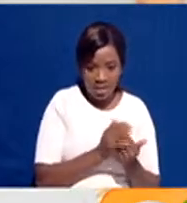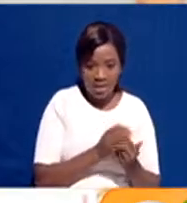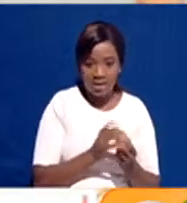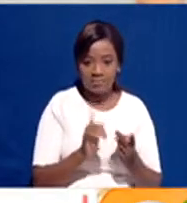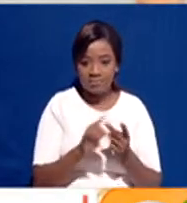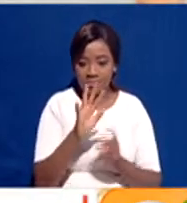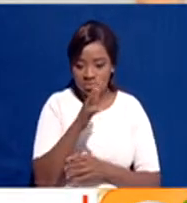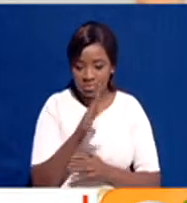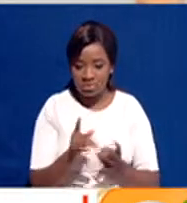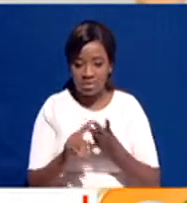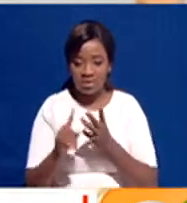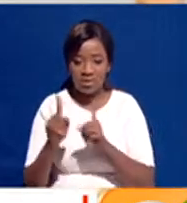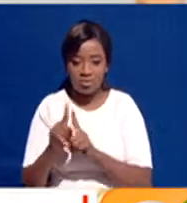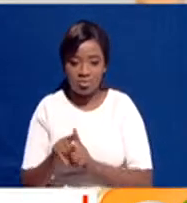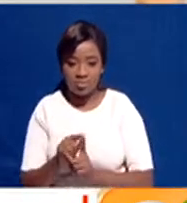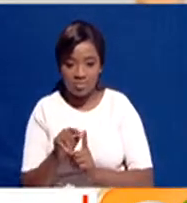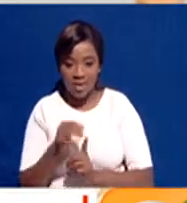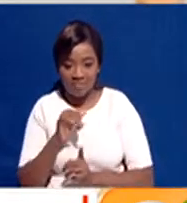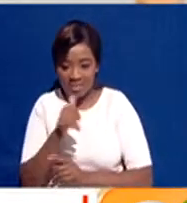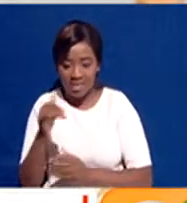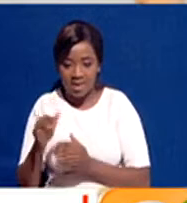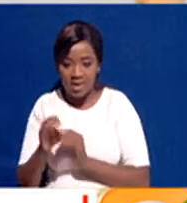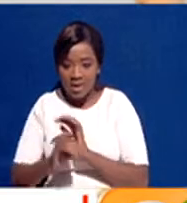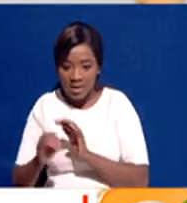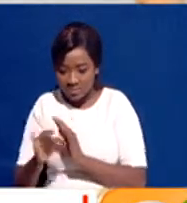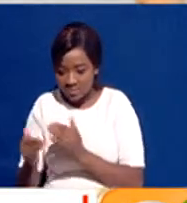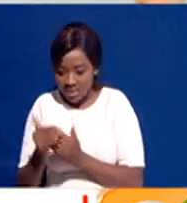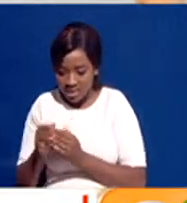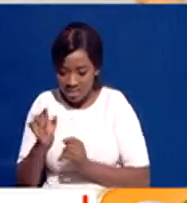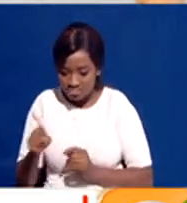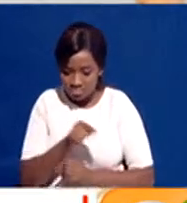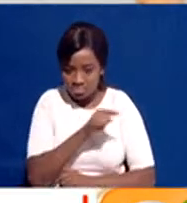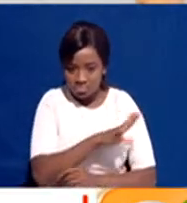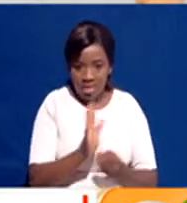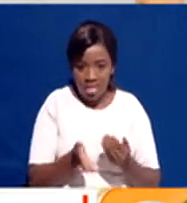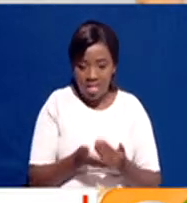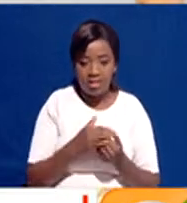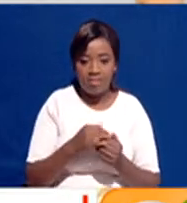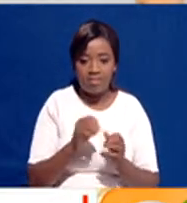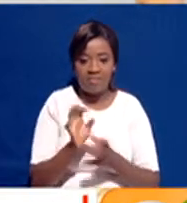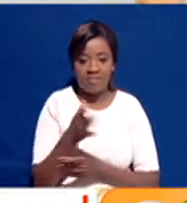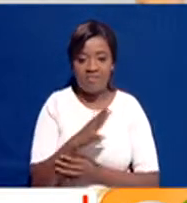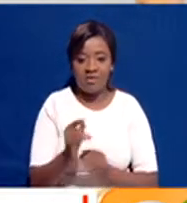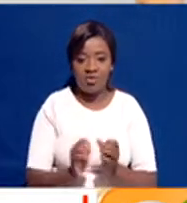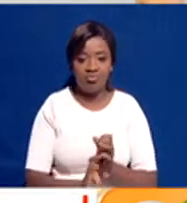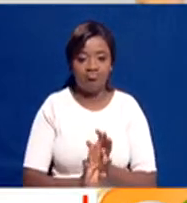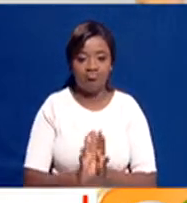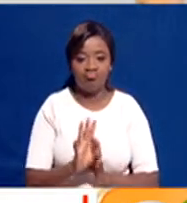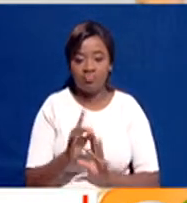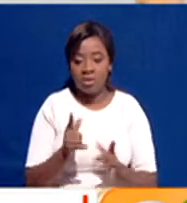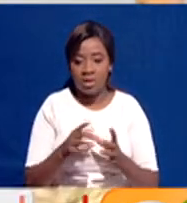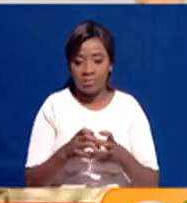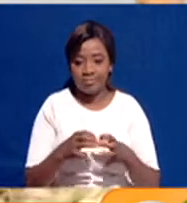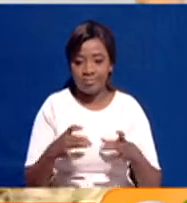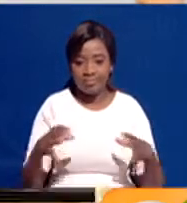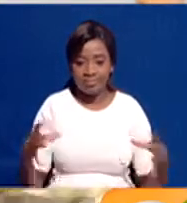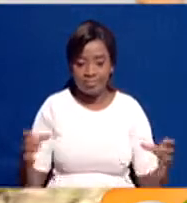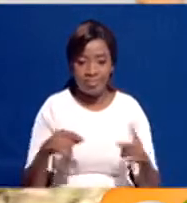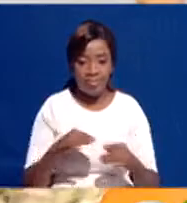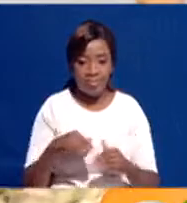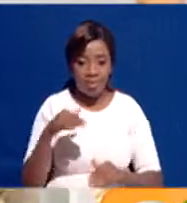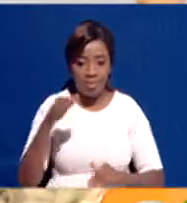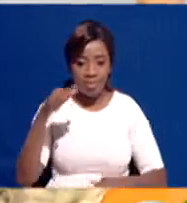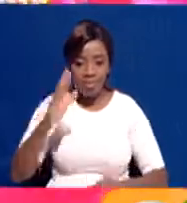na block nasari. Hizo zinatusaidia kwa kuongezeka kwa samaki na kutengeneza chakula samaki kwa wingi.